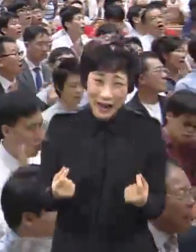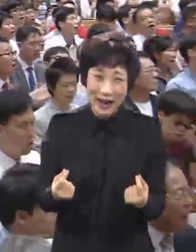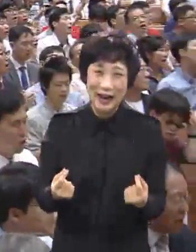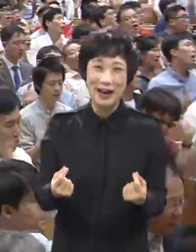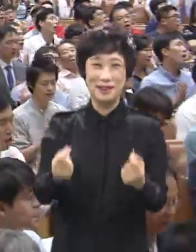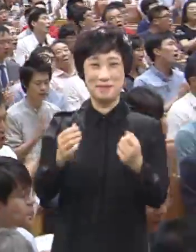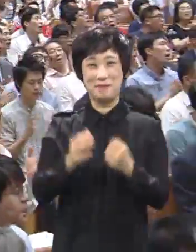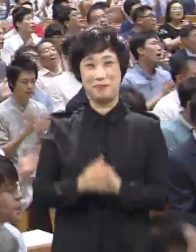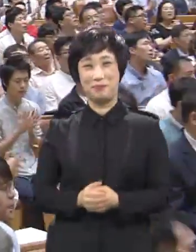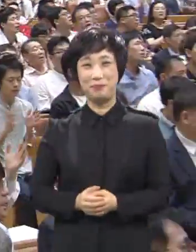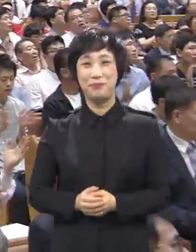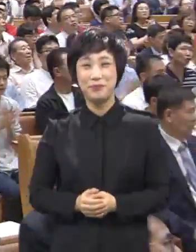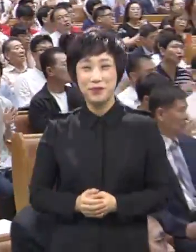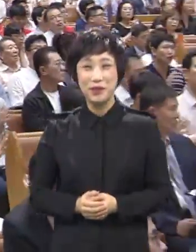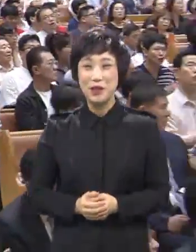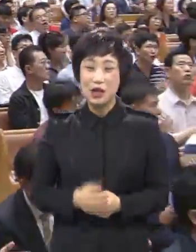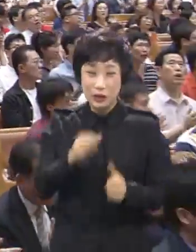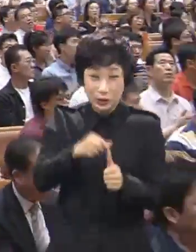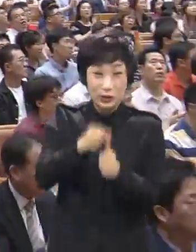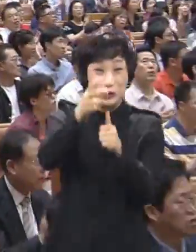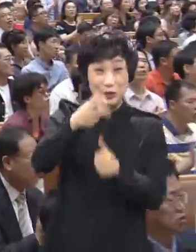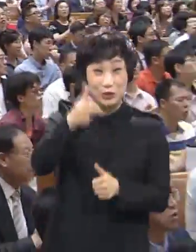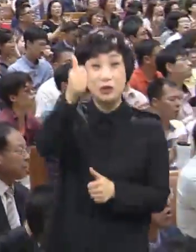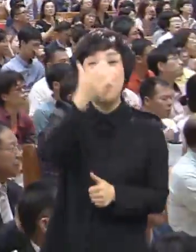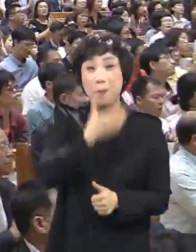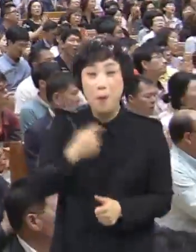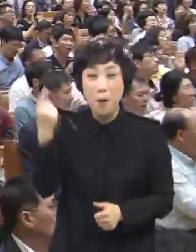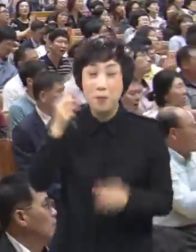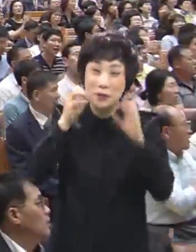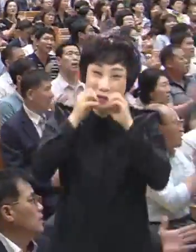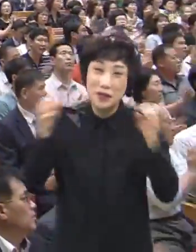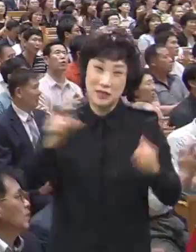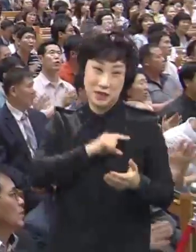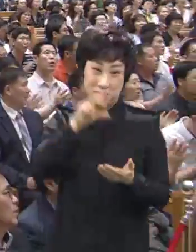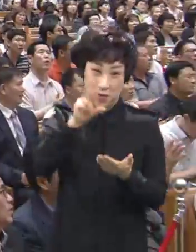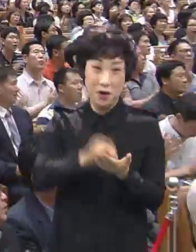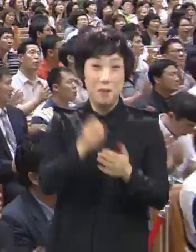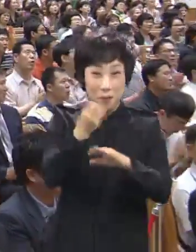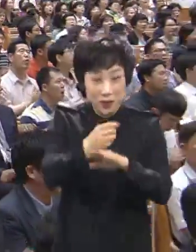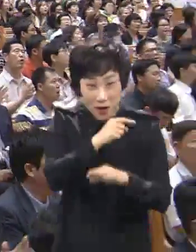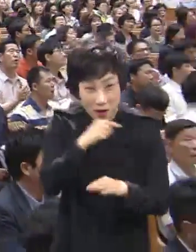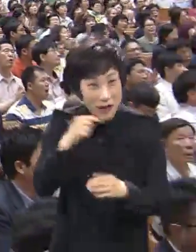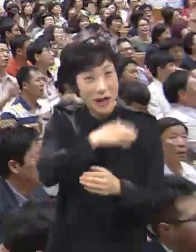대로다. 그 주의 복음을 전할 제목